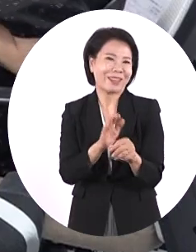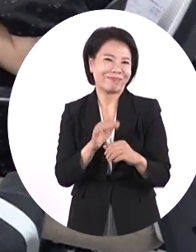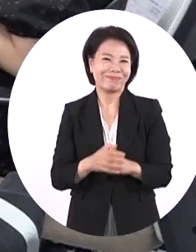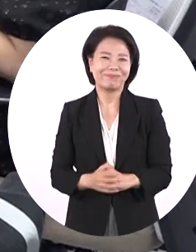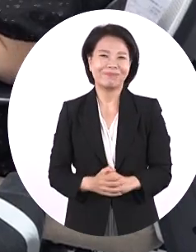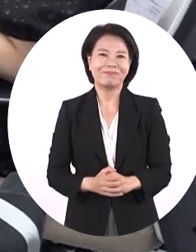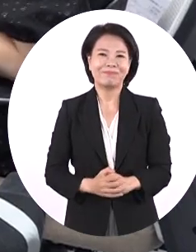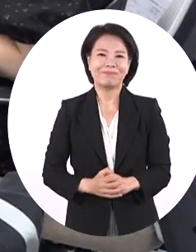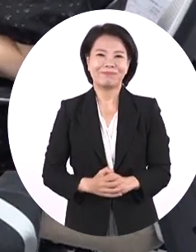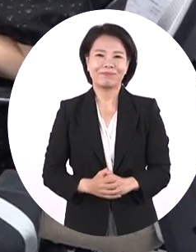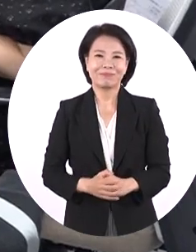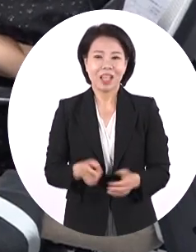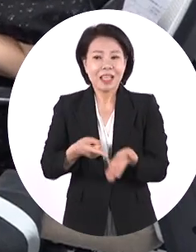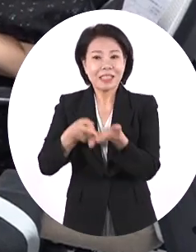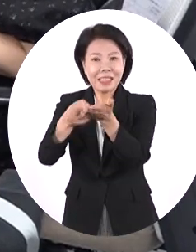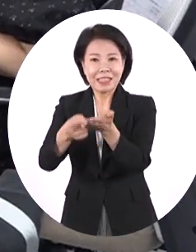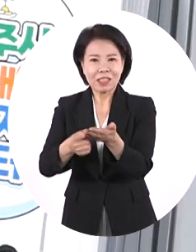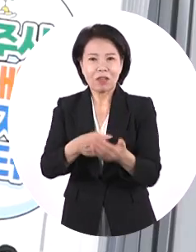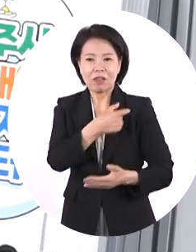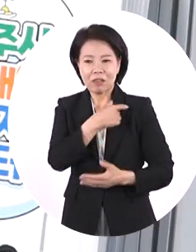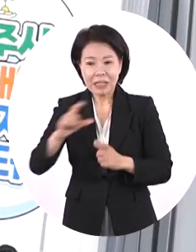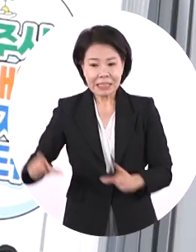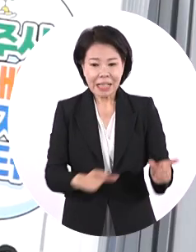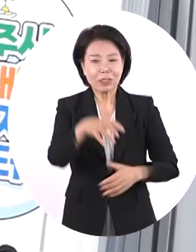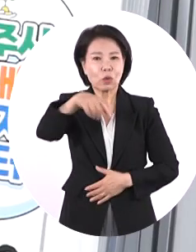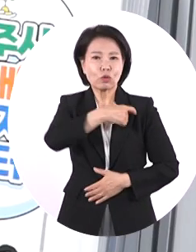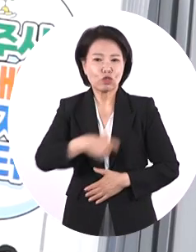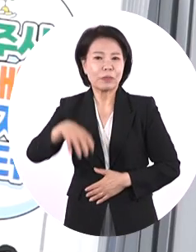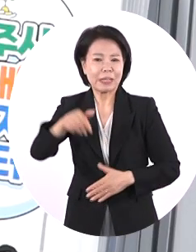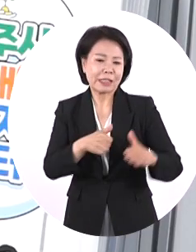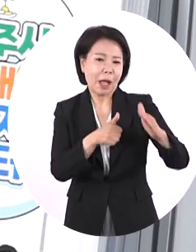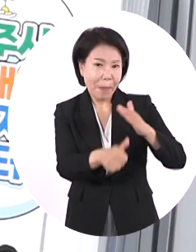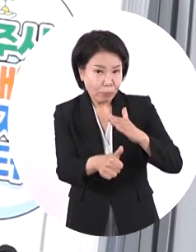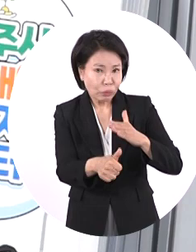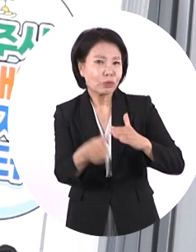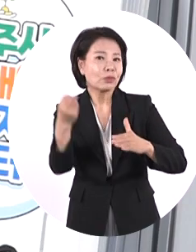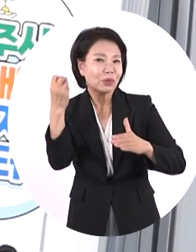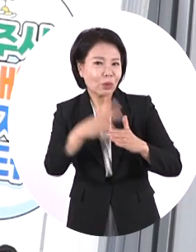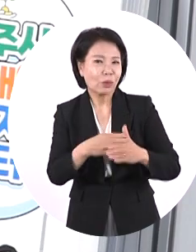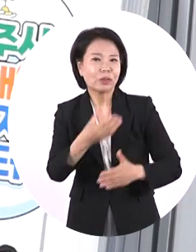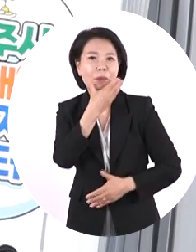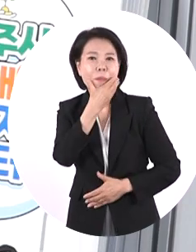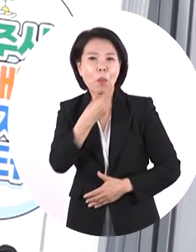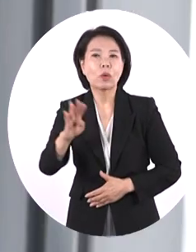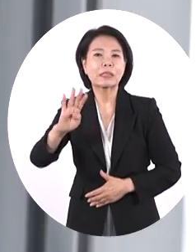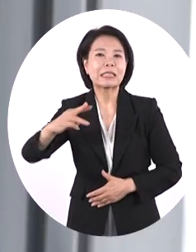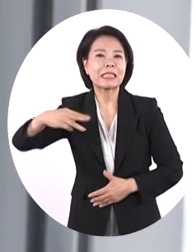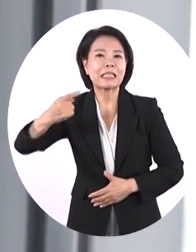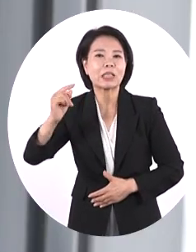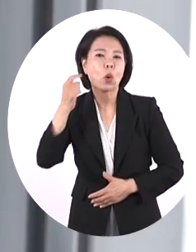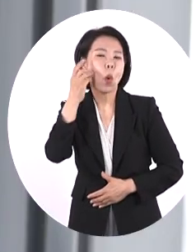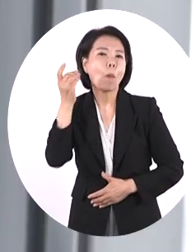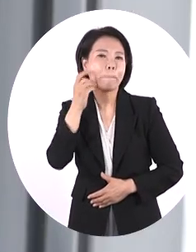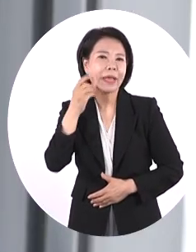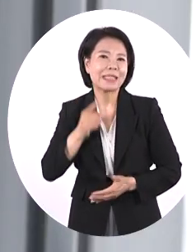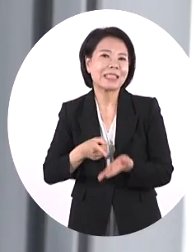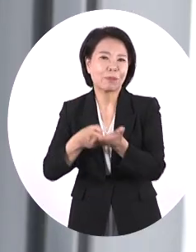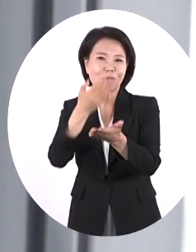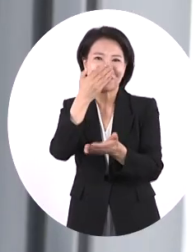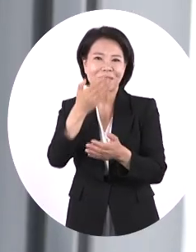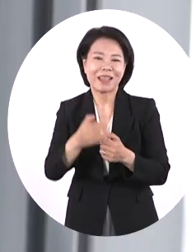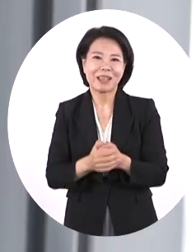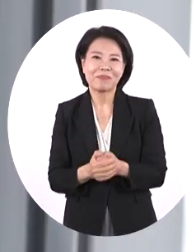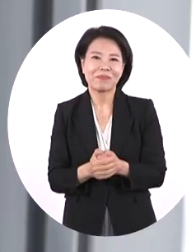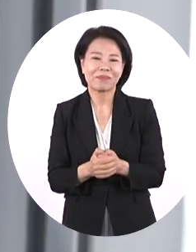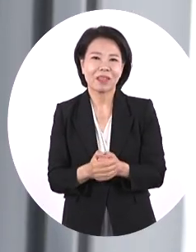돕고 있습니다. 신청은 주소지 읍면동 주민센터를 방문하거나 복지로 홈페이지를 통해